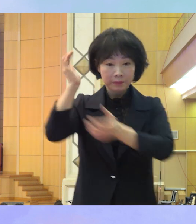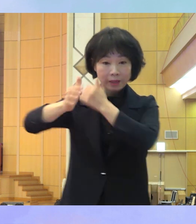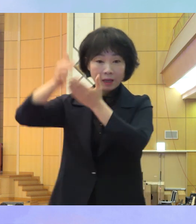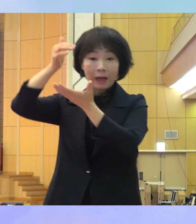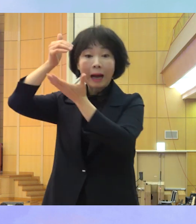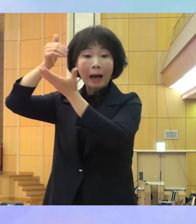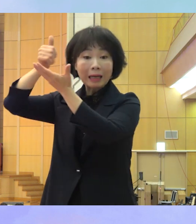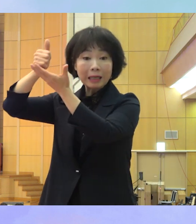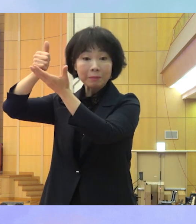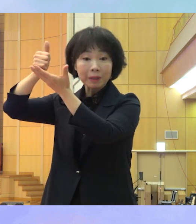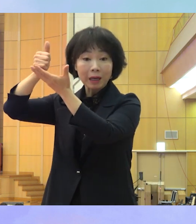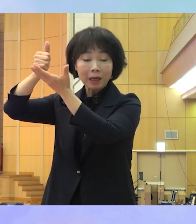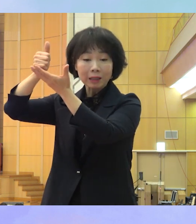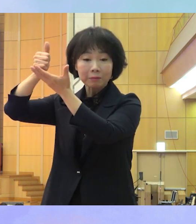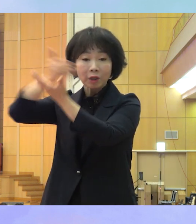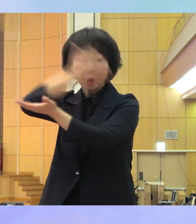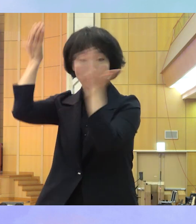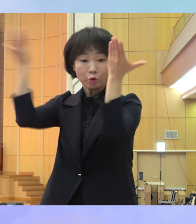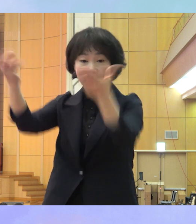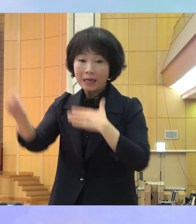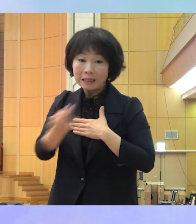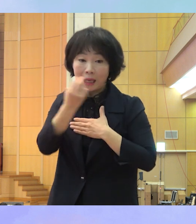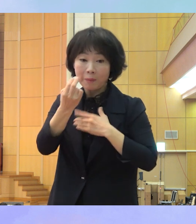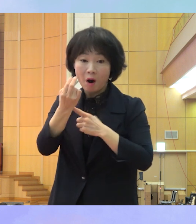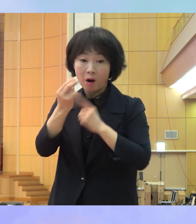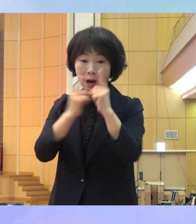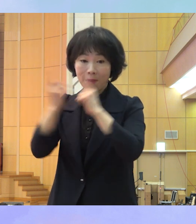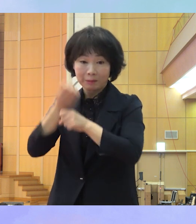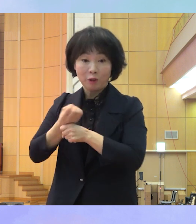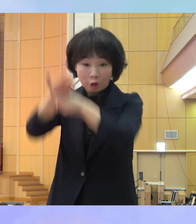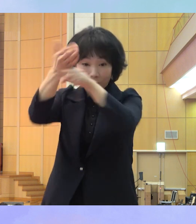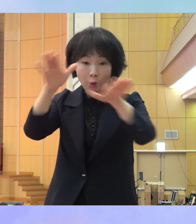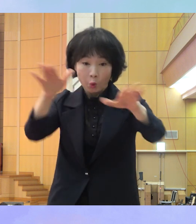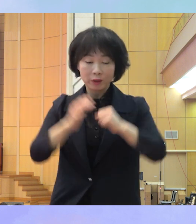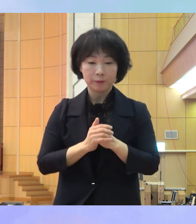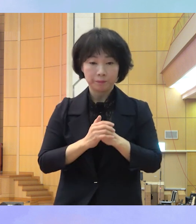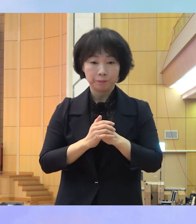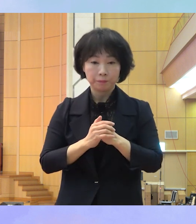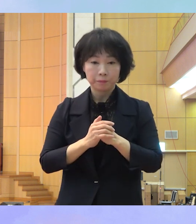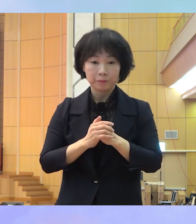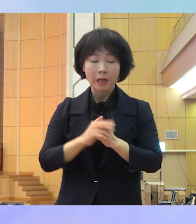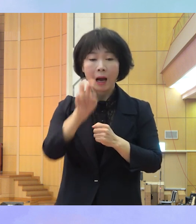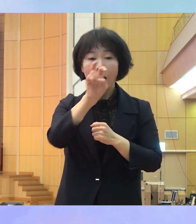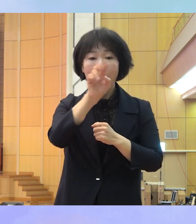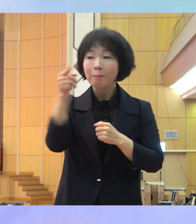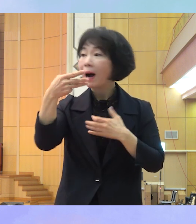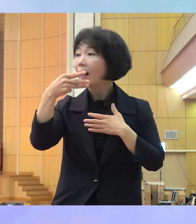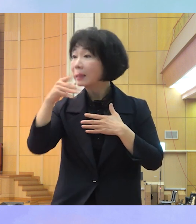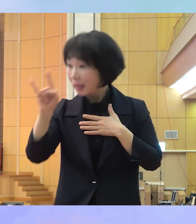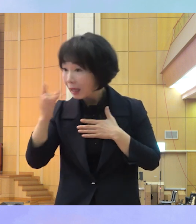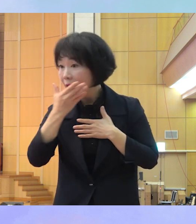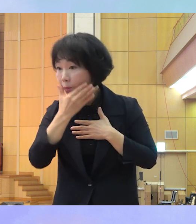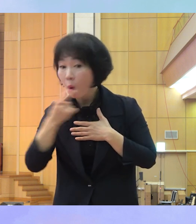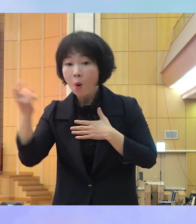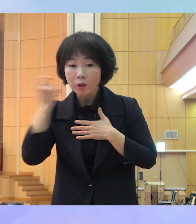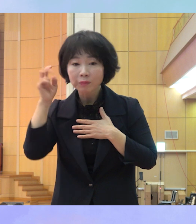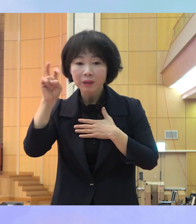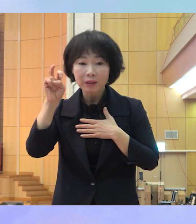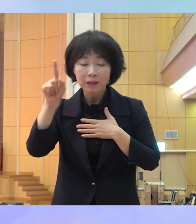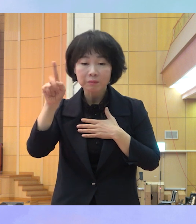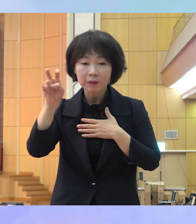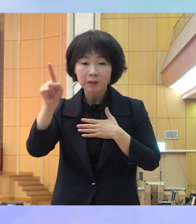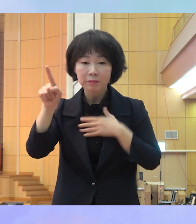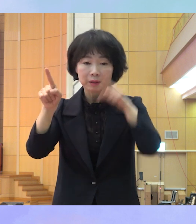하나님 말씀 보시겠습니다. 오늘 우리에게 주시는 하나님의 생명의 말씀은 신약성경 마태복음 26장 1절로